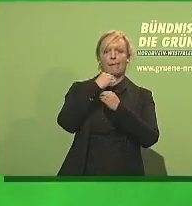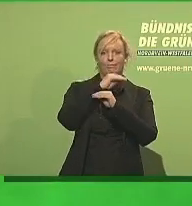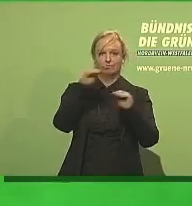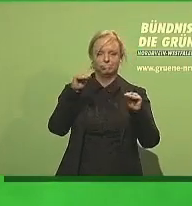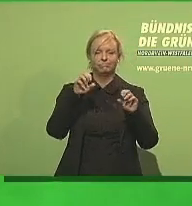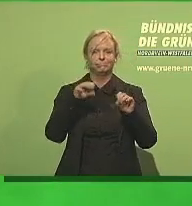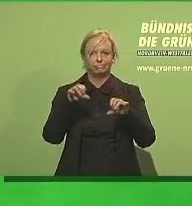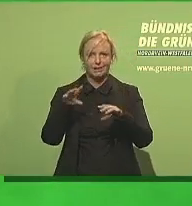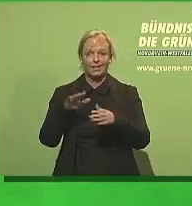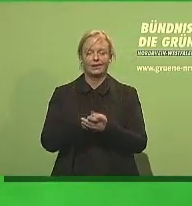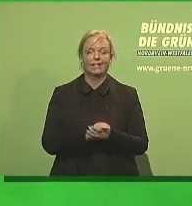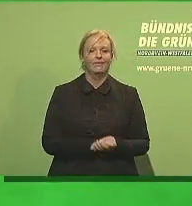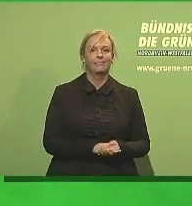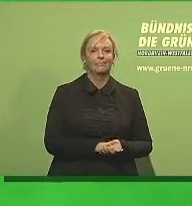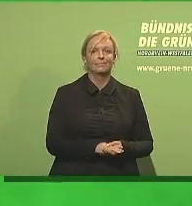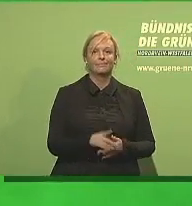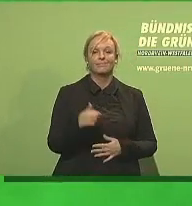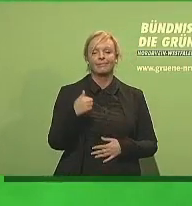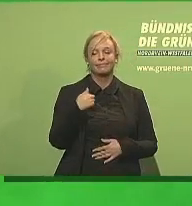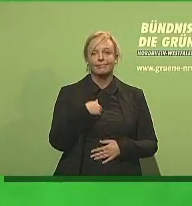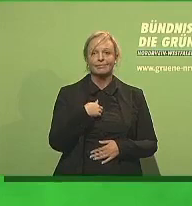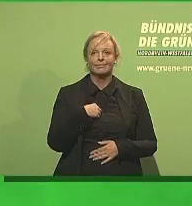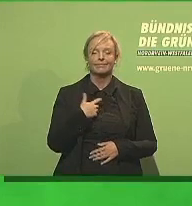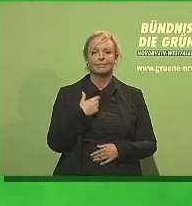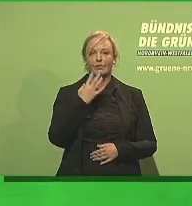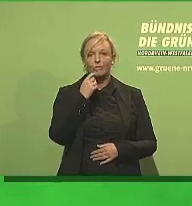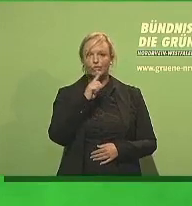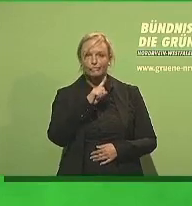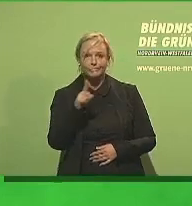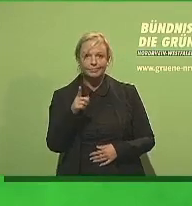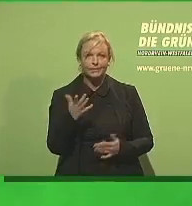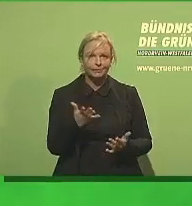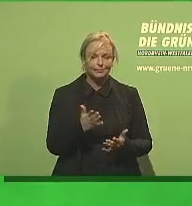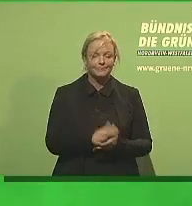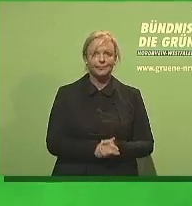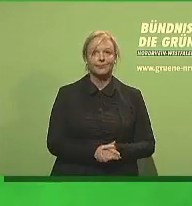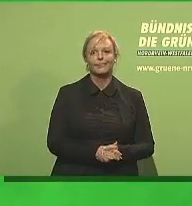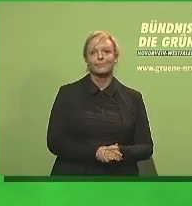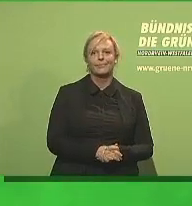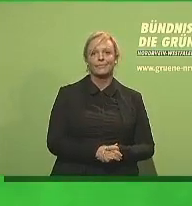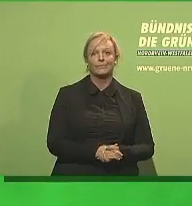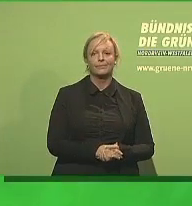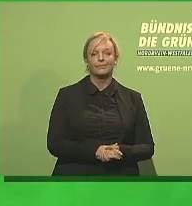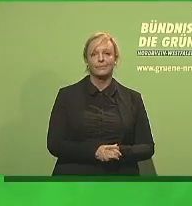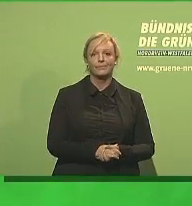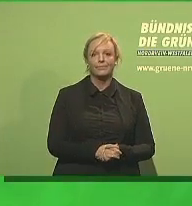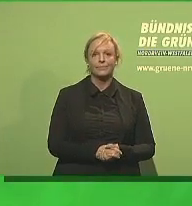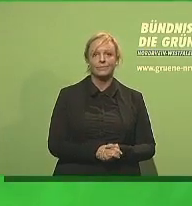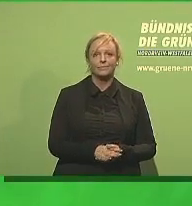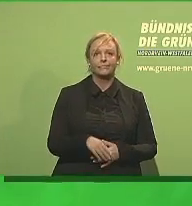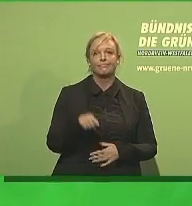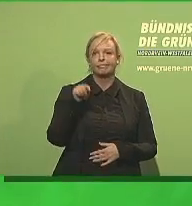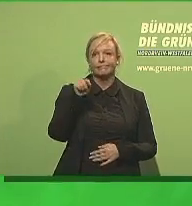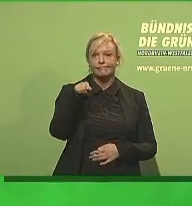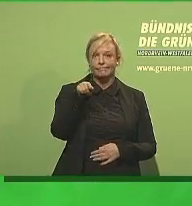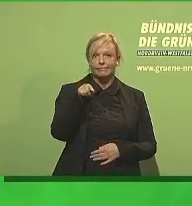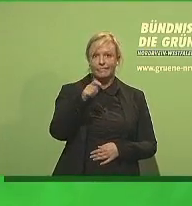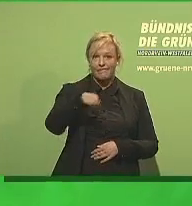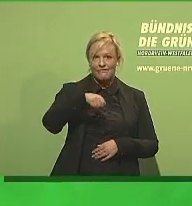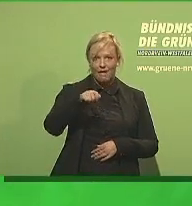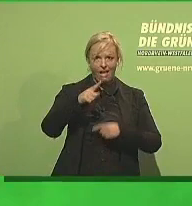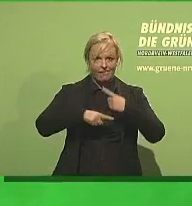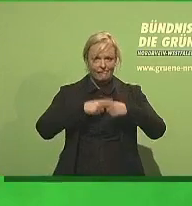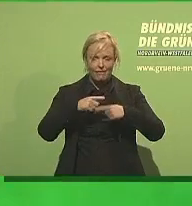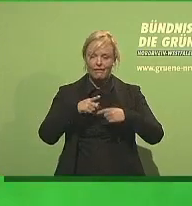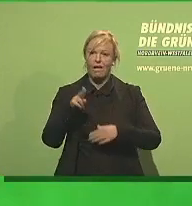auch alles nochmal niedergelegt. Ich will euch vor allem sagen, dass es in den groben Zügen genau das Wahlverfahren ist,